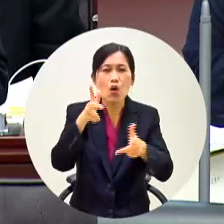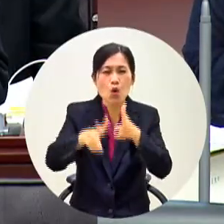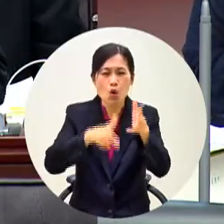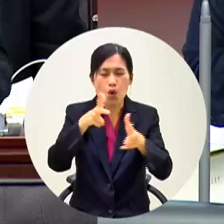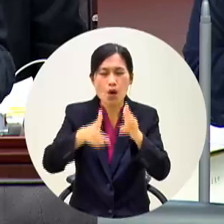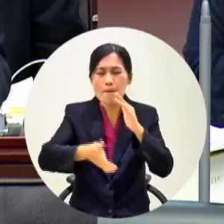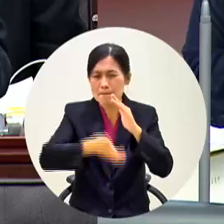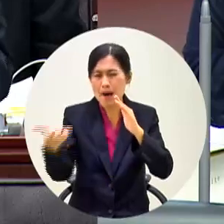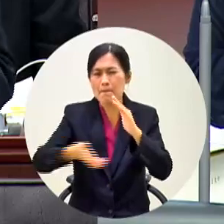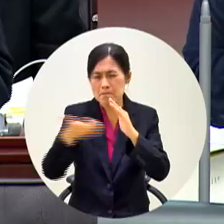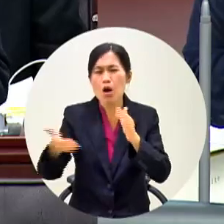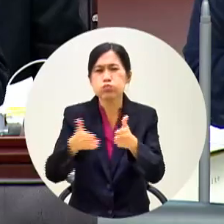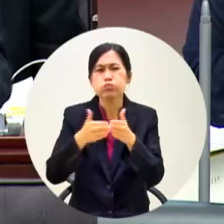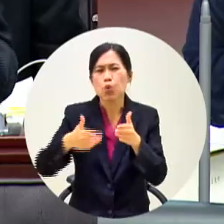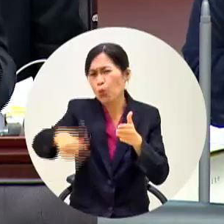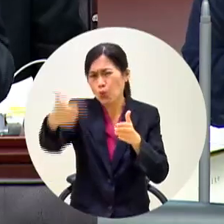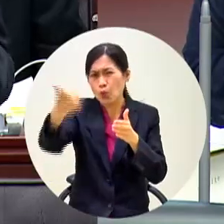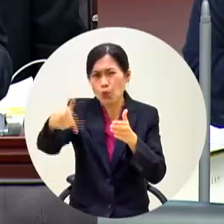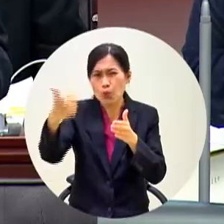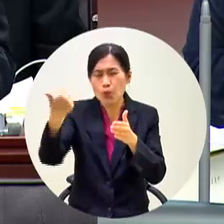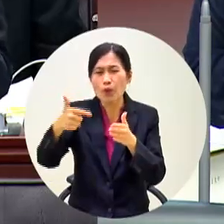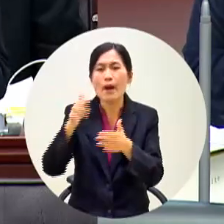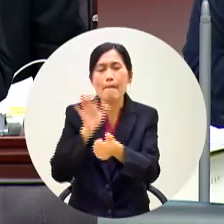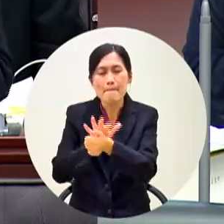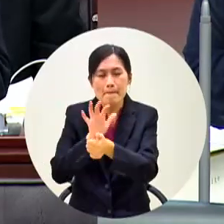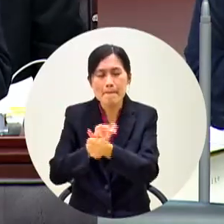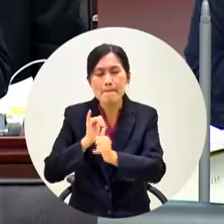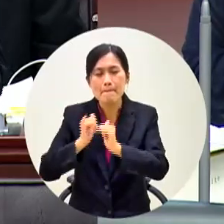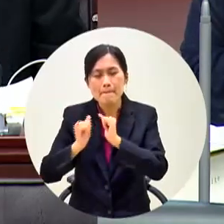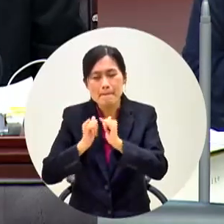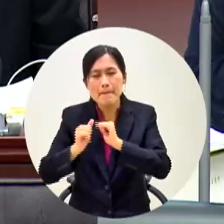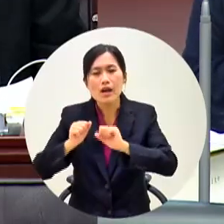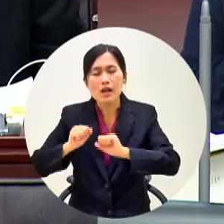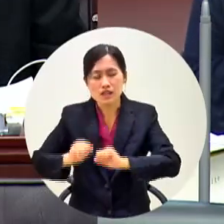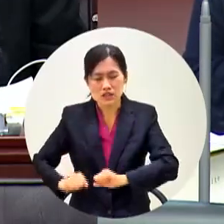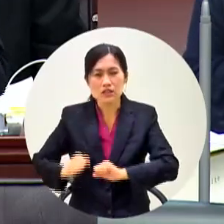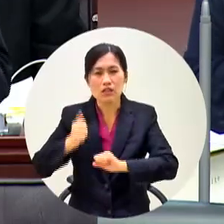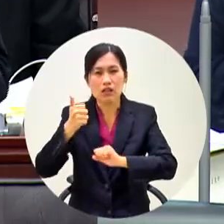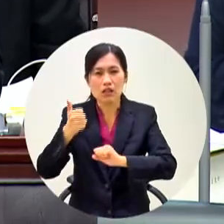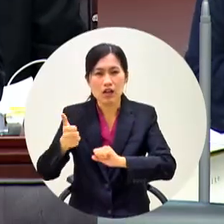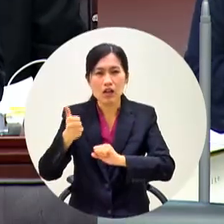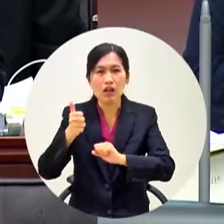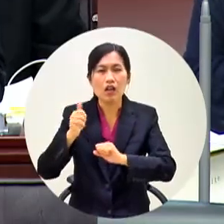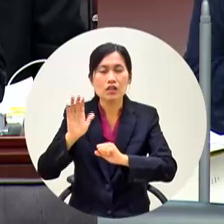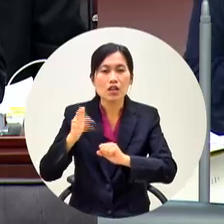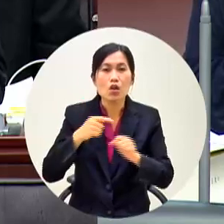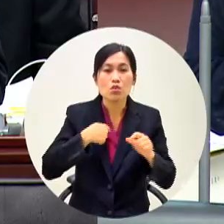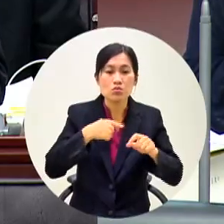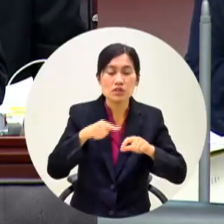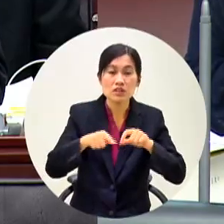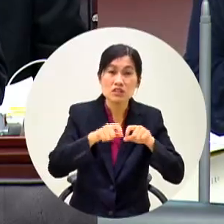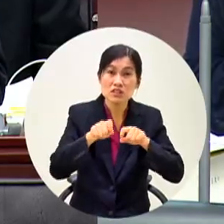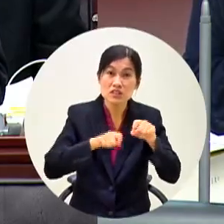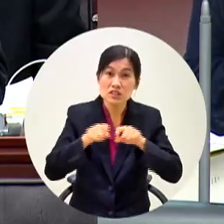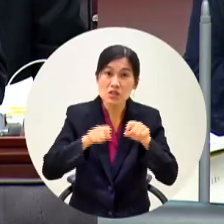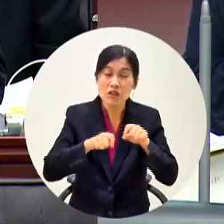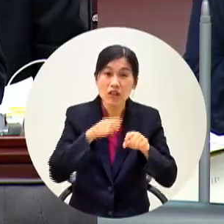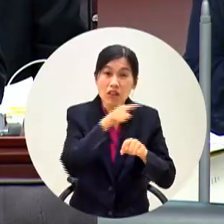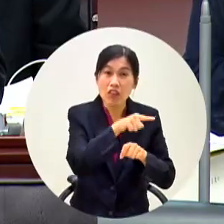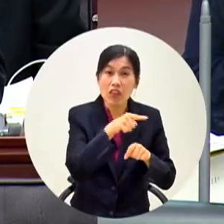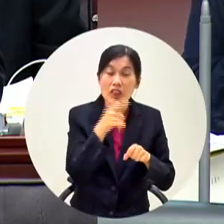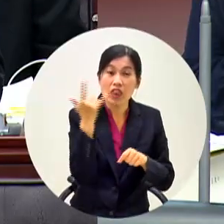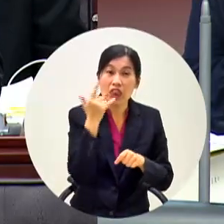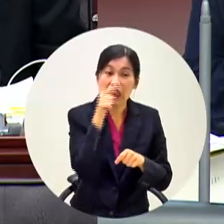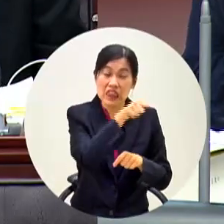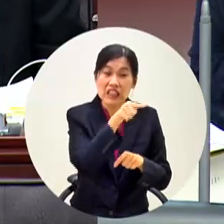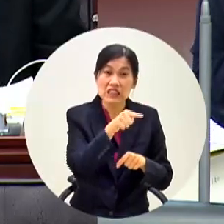走，越快迁走越好，对居民的健康更好。 是， 所以 我们的计划不需要等新材料循环经